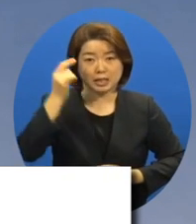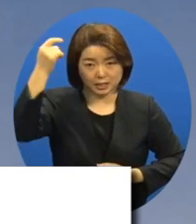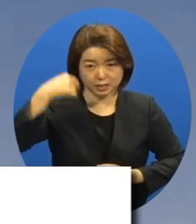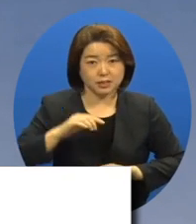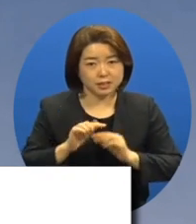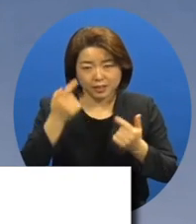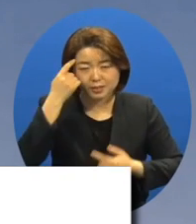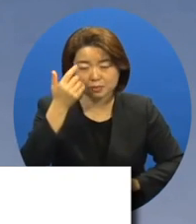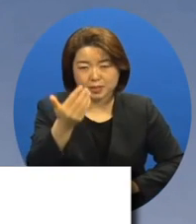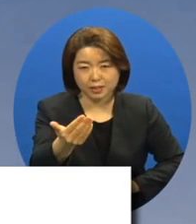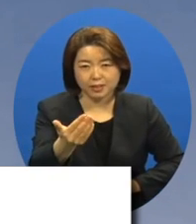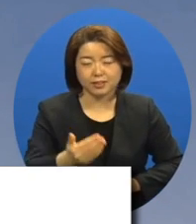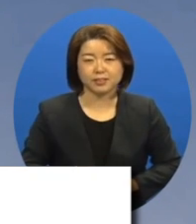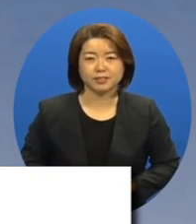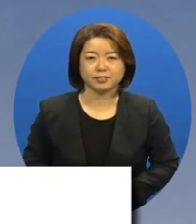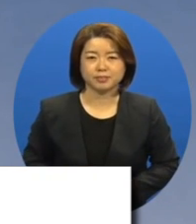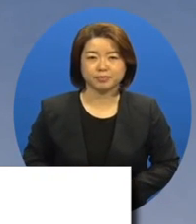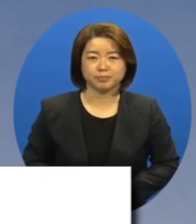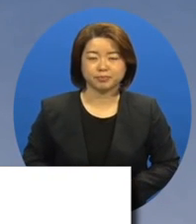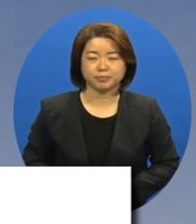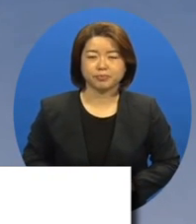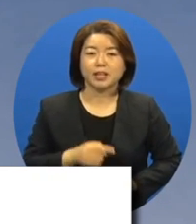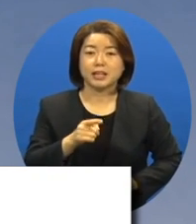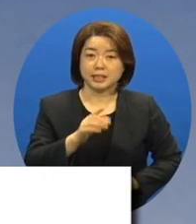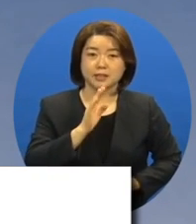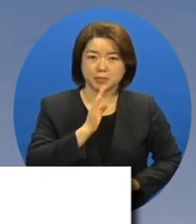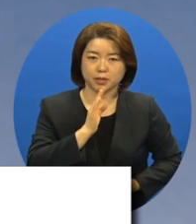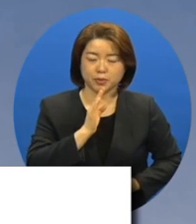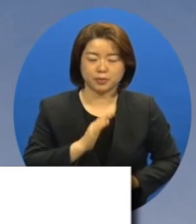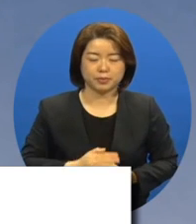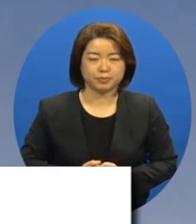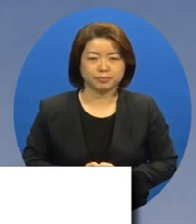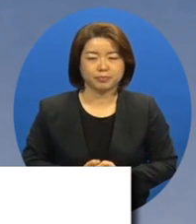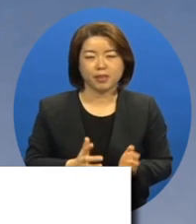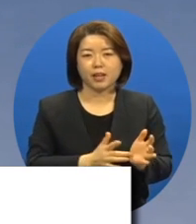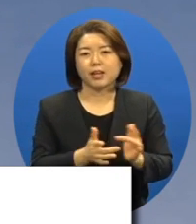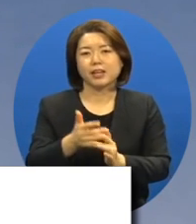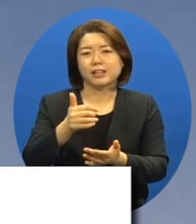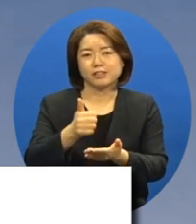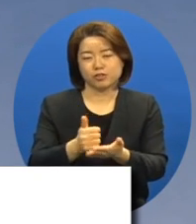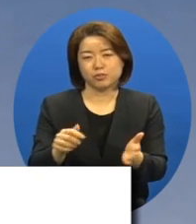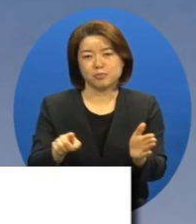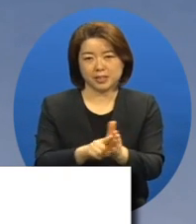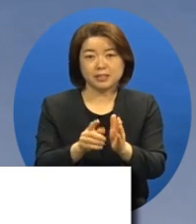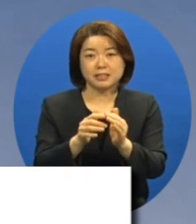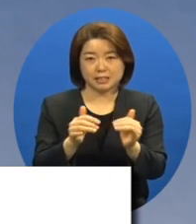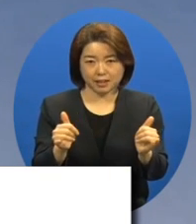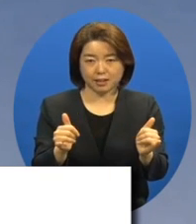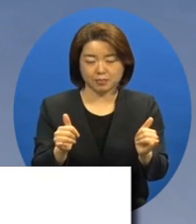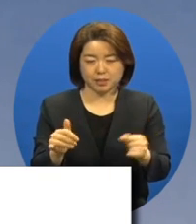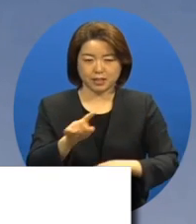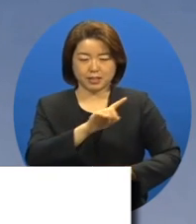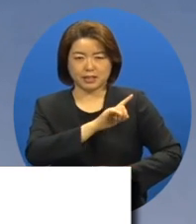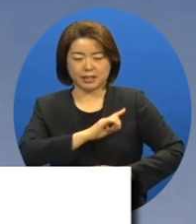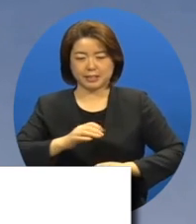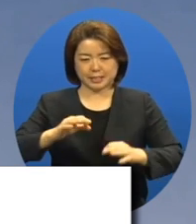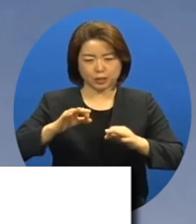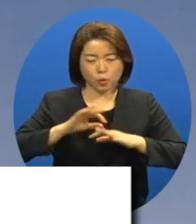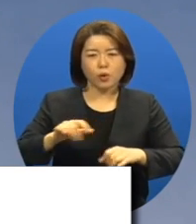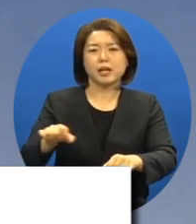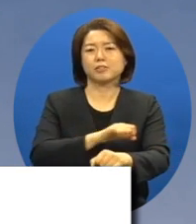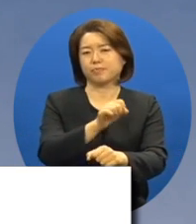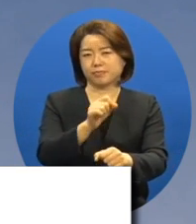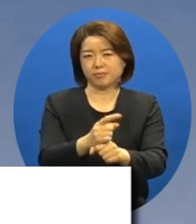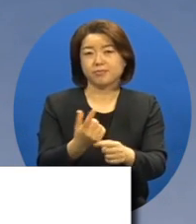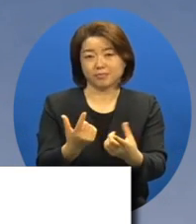않습니까 이것이 바로 예수 믿는 사람의 가장 놀라운 특징인